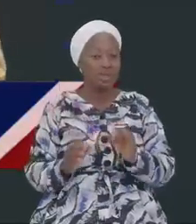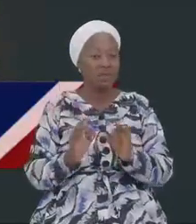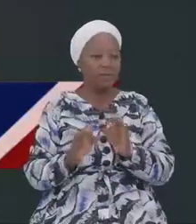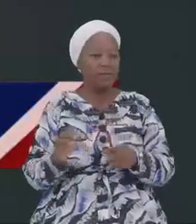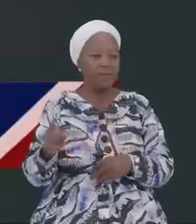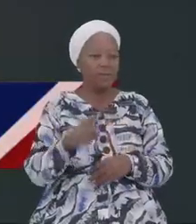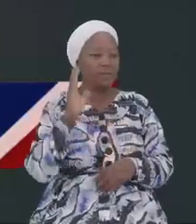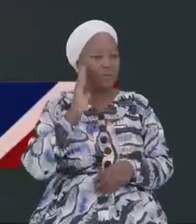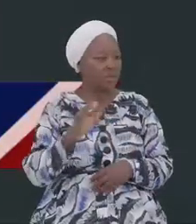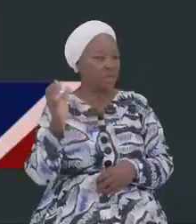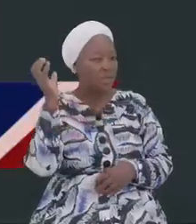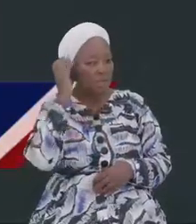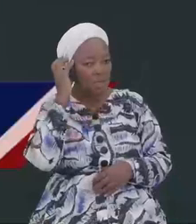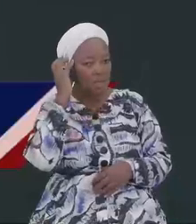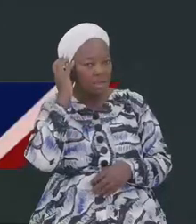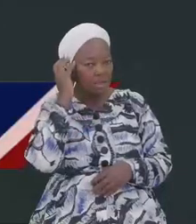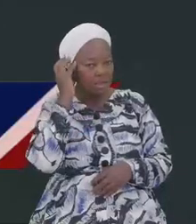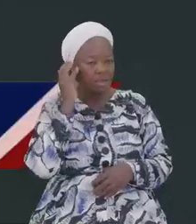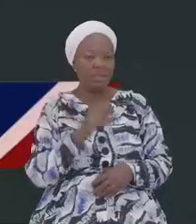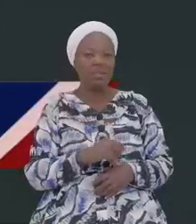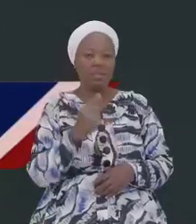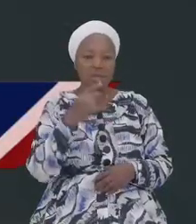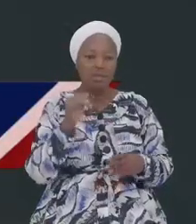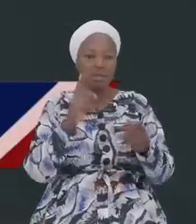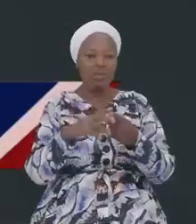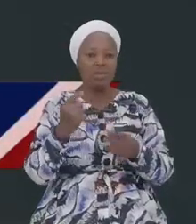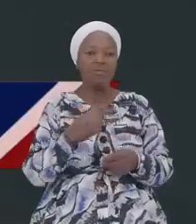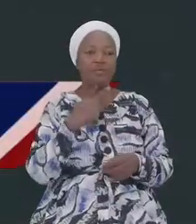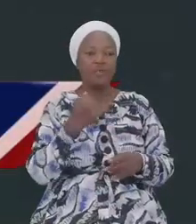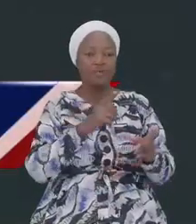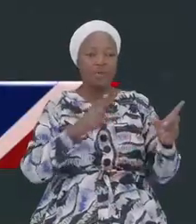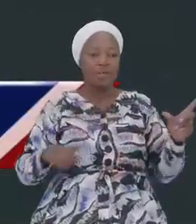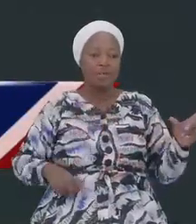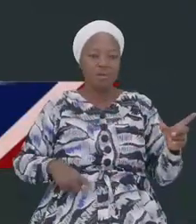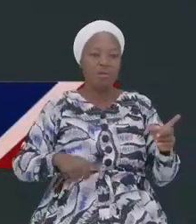tu obéis à la voix de l'Éternel ton Dieu,